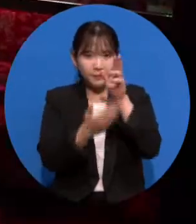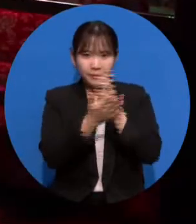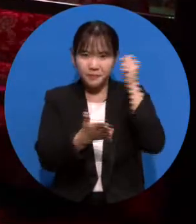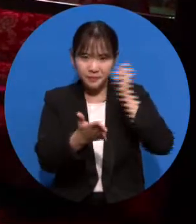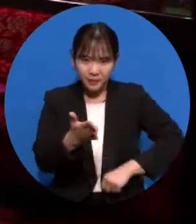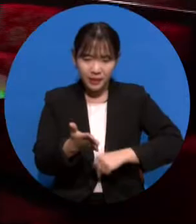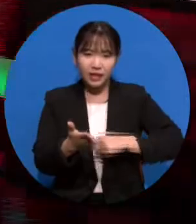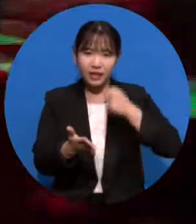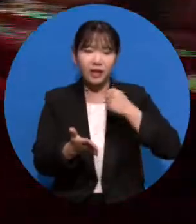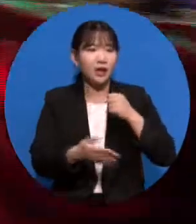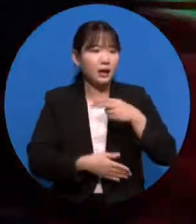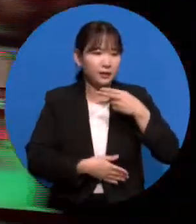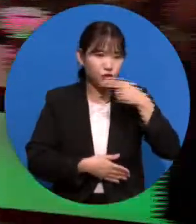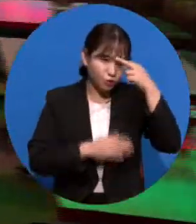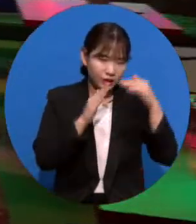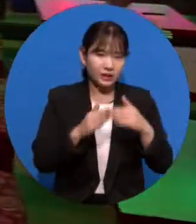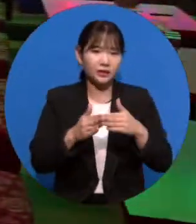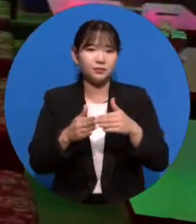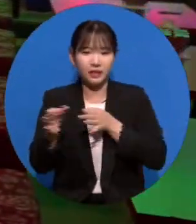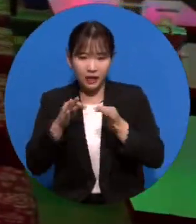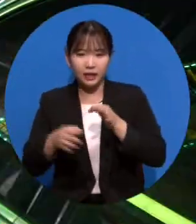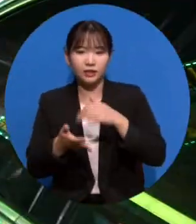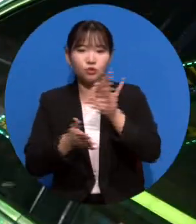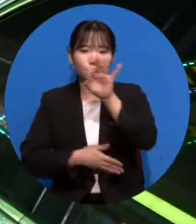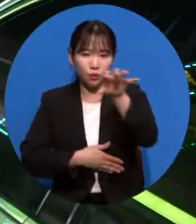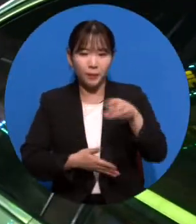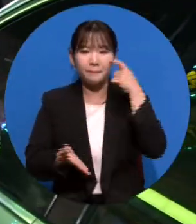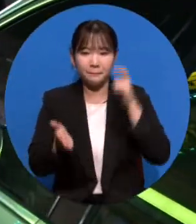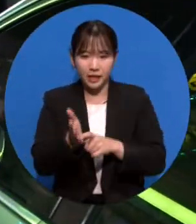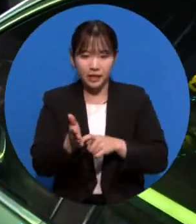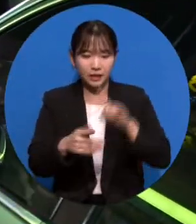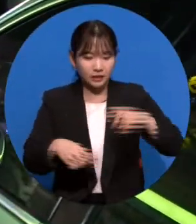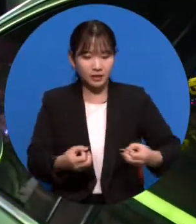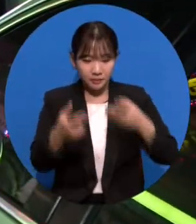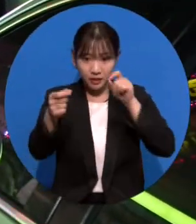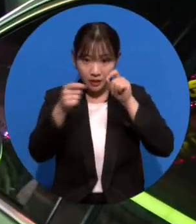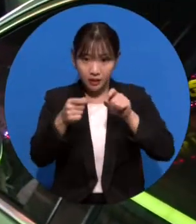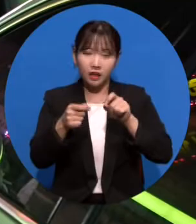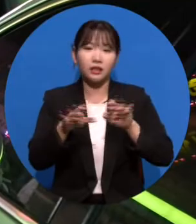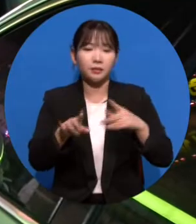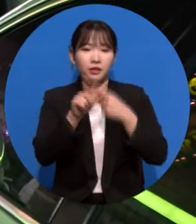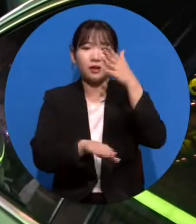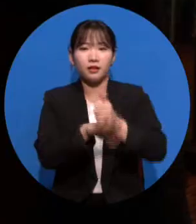위반으로 유흥업소와 식당 등 10여 곳을 적발한 데 이어 설 명절이 낀 이달 말까지